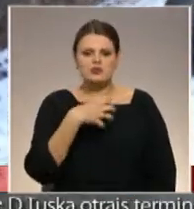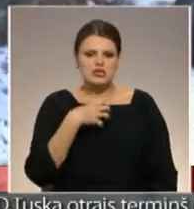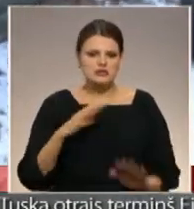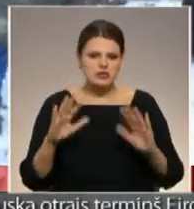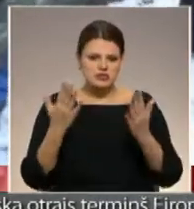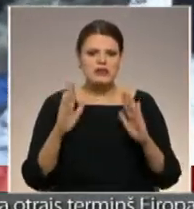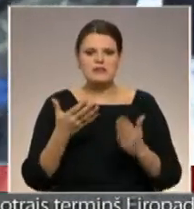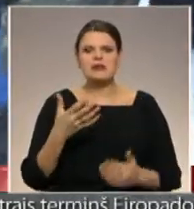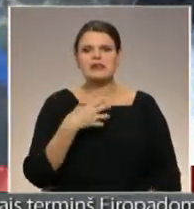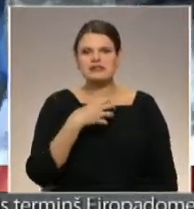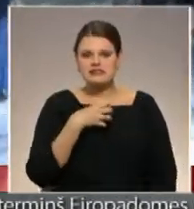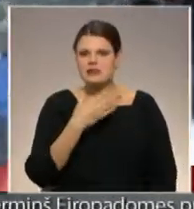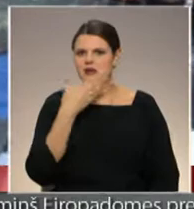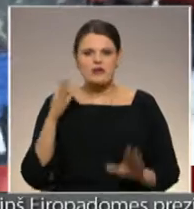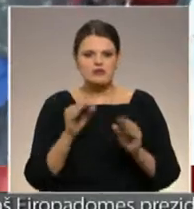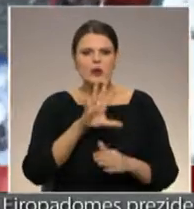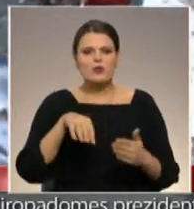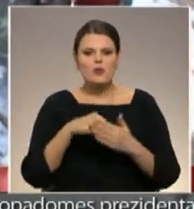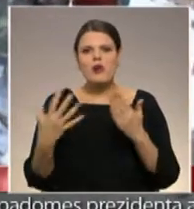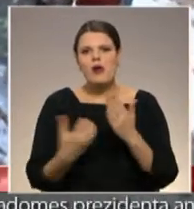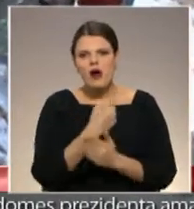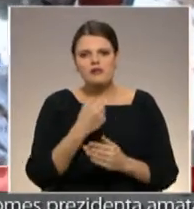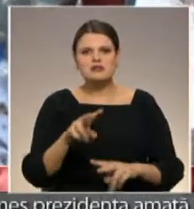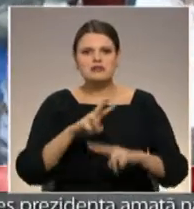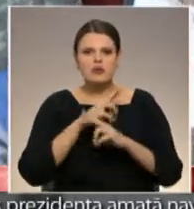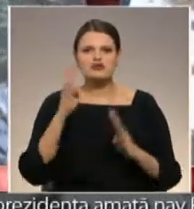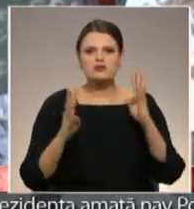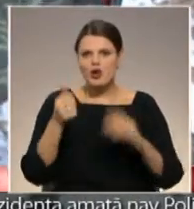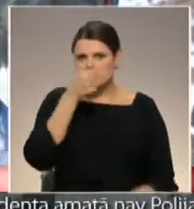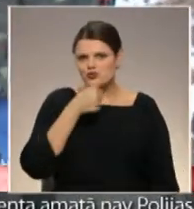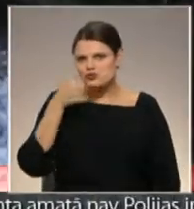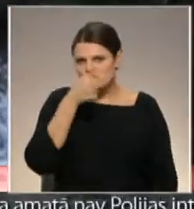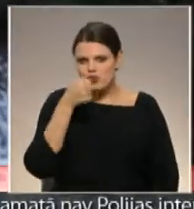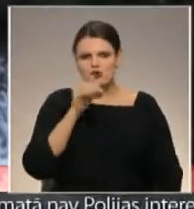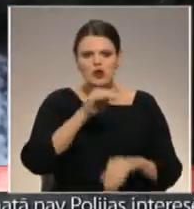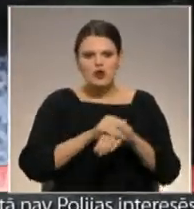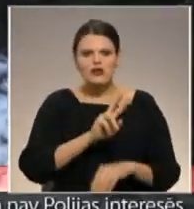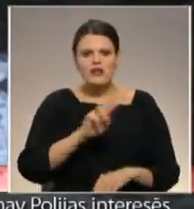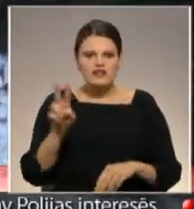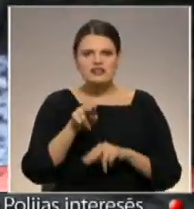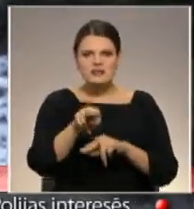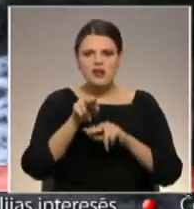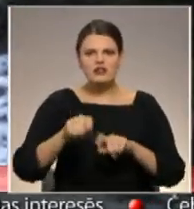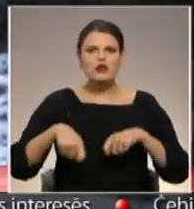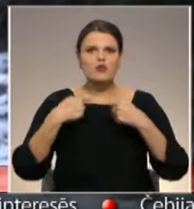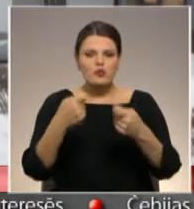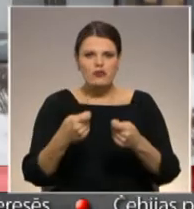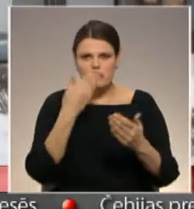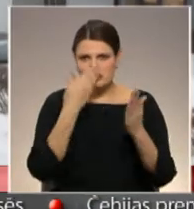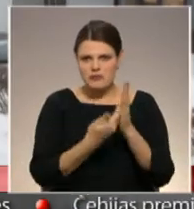Tomēr slimība nav izskausta, jo projām tiek atrastas nobeigušās meža cūkas un konstatēts vīrus mednieku nodotajos